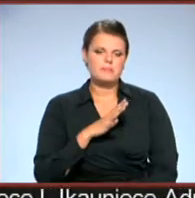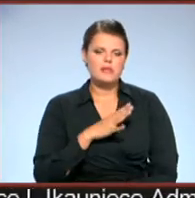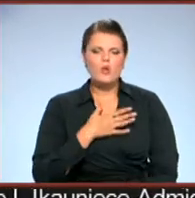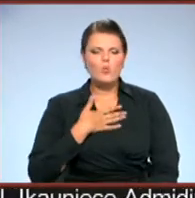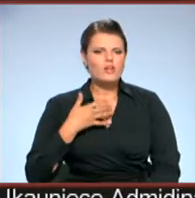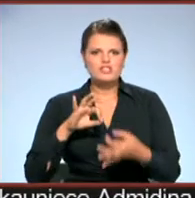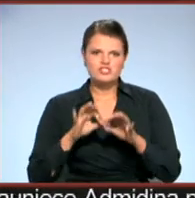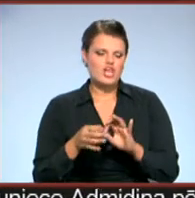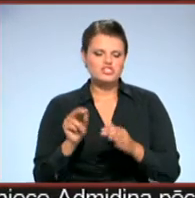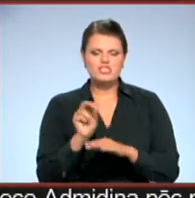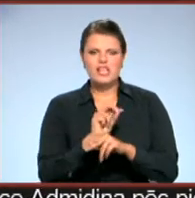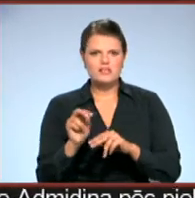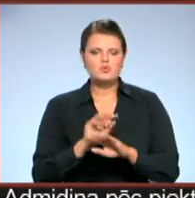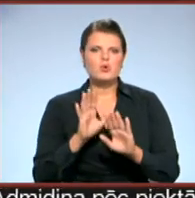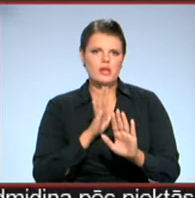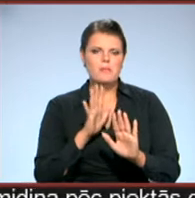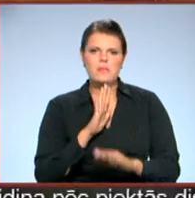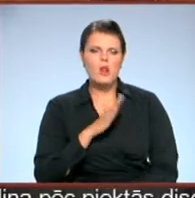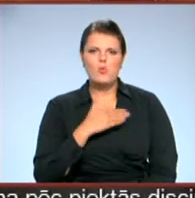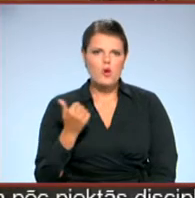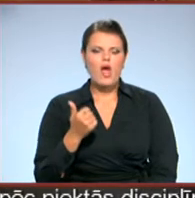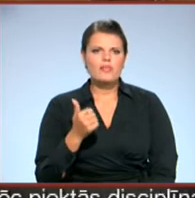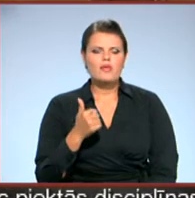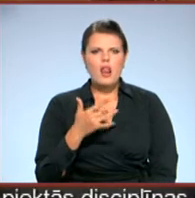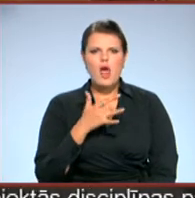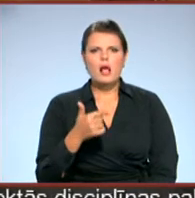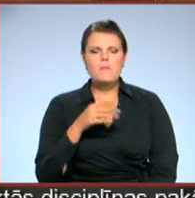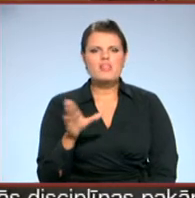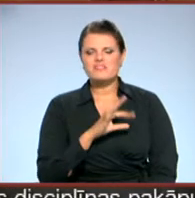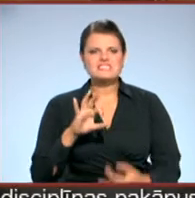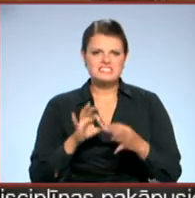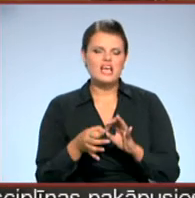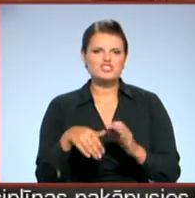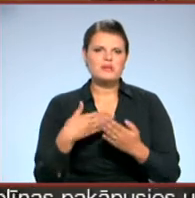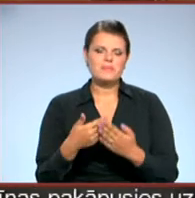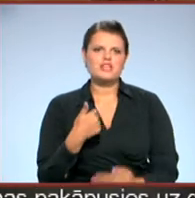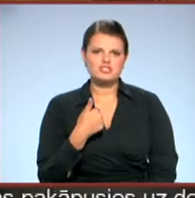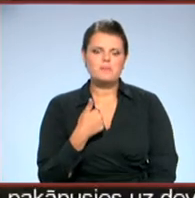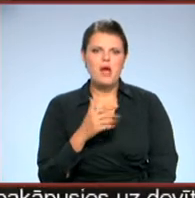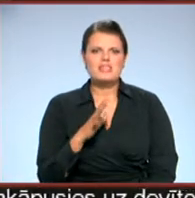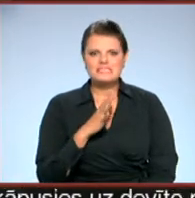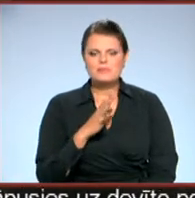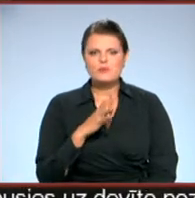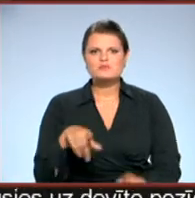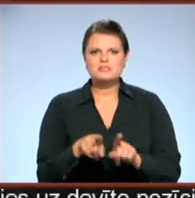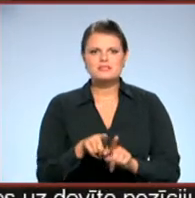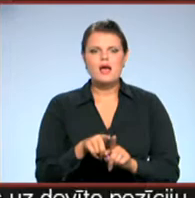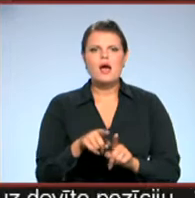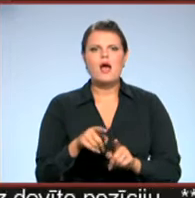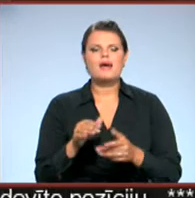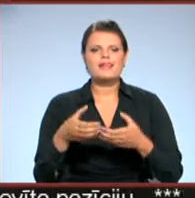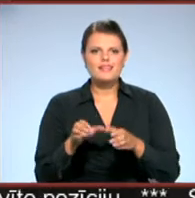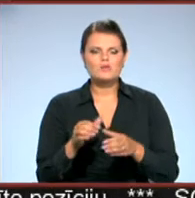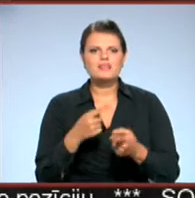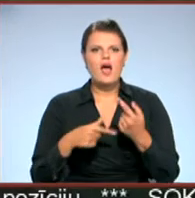ļoti sarežģīta restaurācija, varētu teikt ļoti. Nu, laikam man viss sarežģītākā priekš manis pagaidām ir bijusi. Arī Gudenieku draudzē